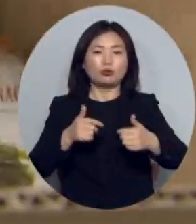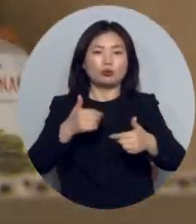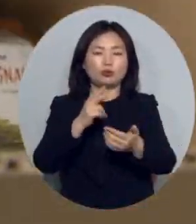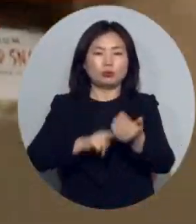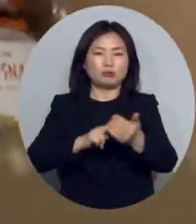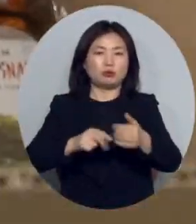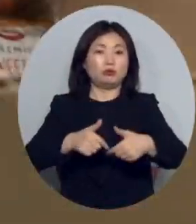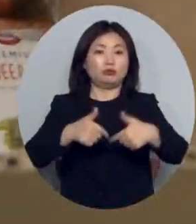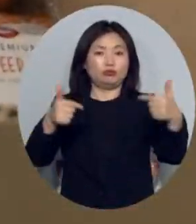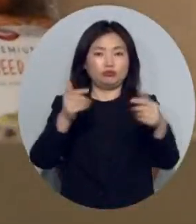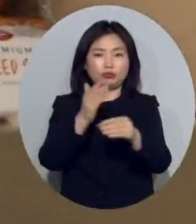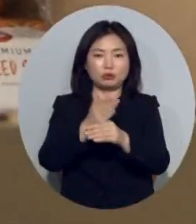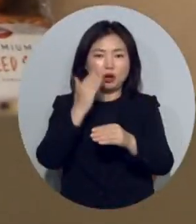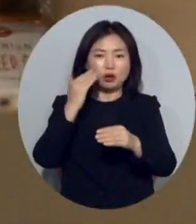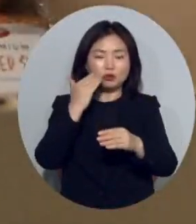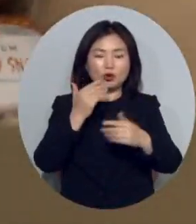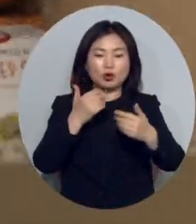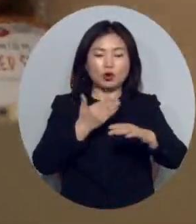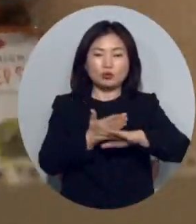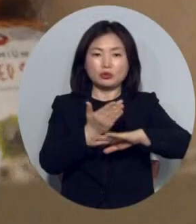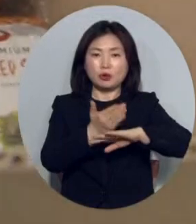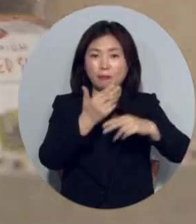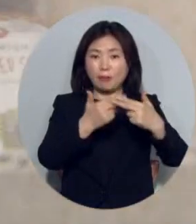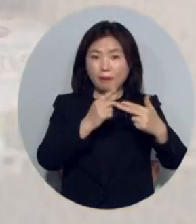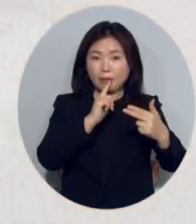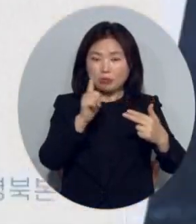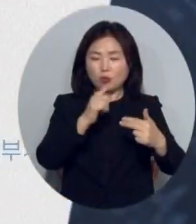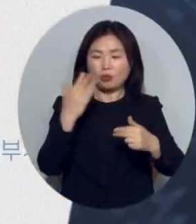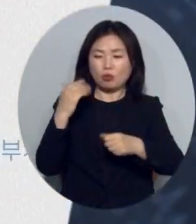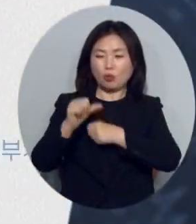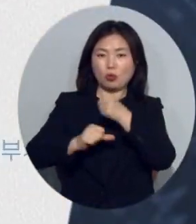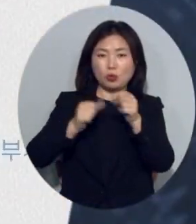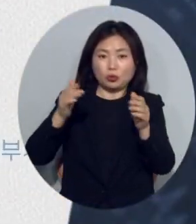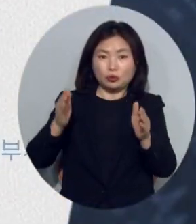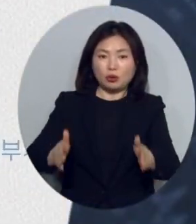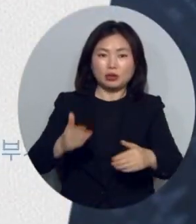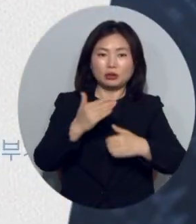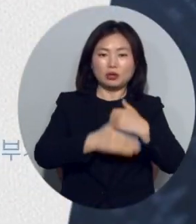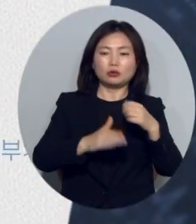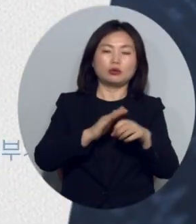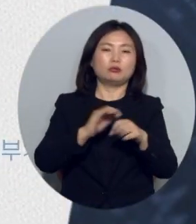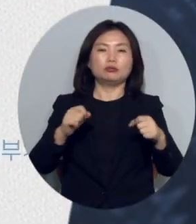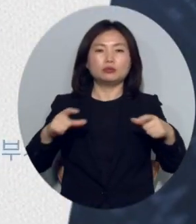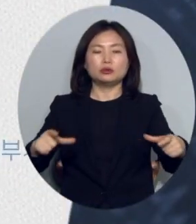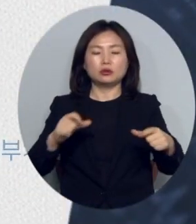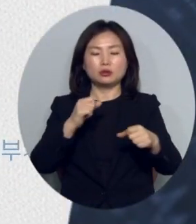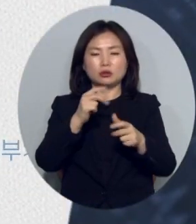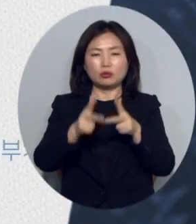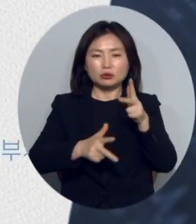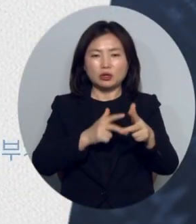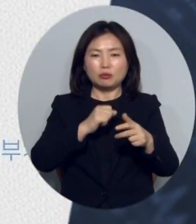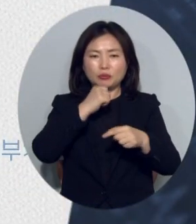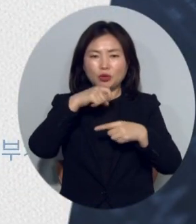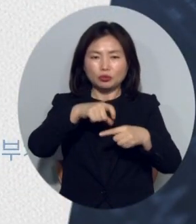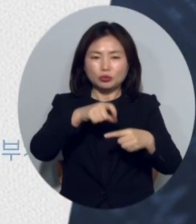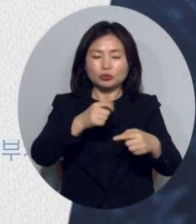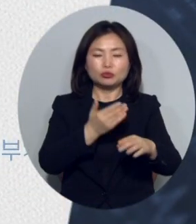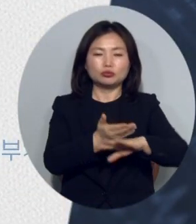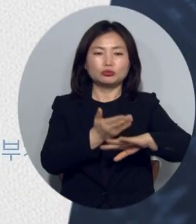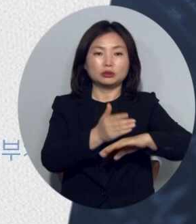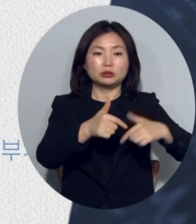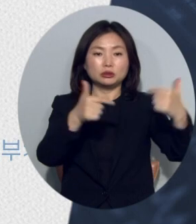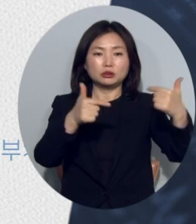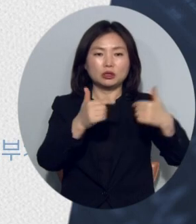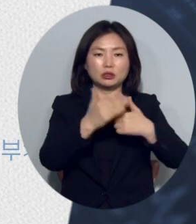있습니다. 한국무역협회에 따르면 최근 5년 동안 대구와 경북의 가공식품 연평균 수출